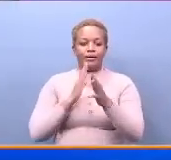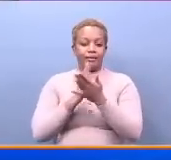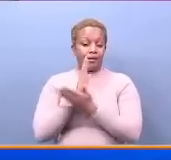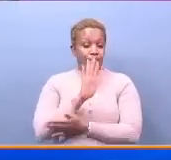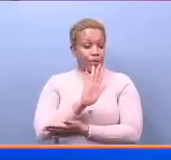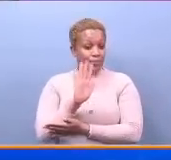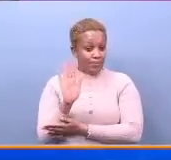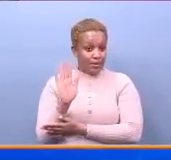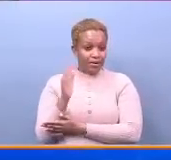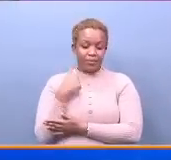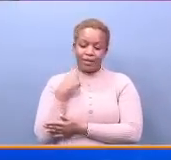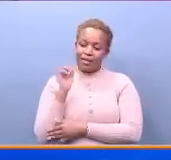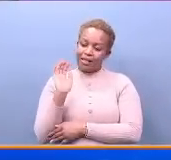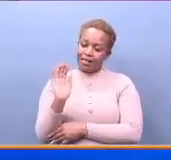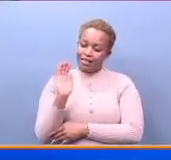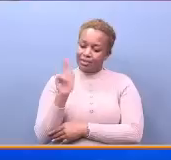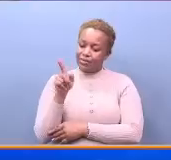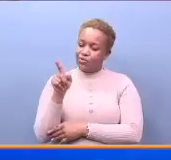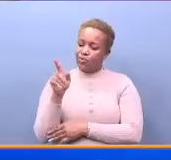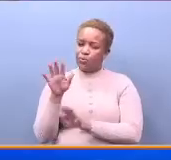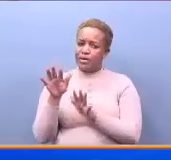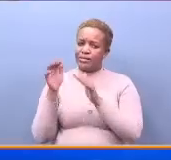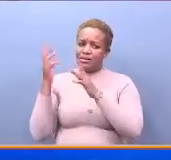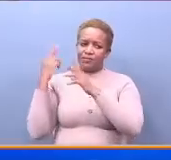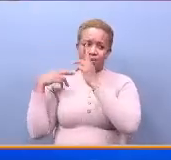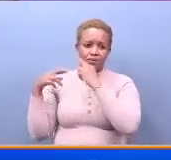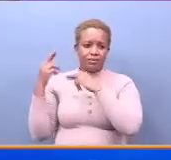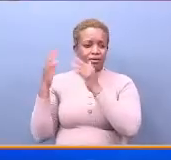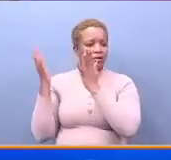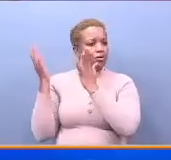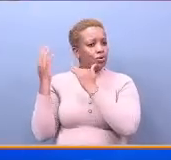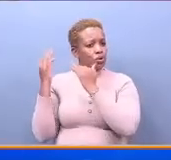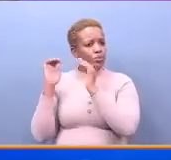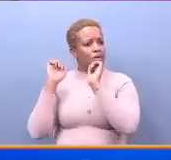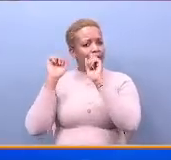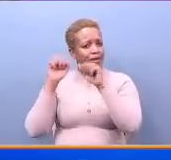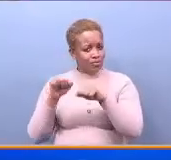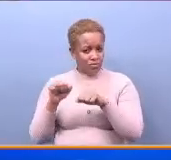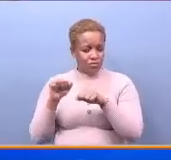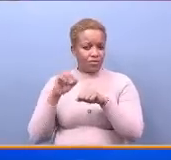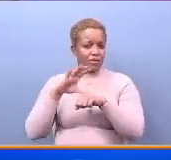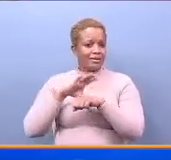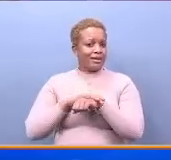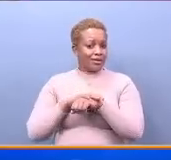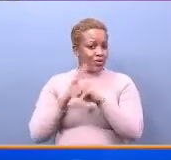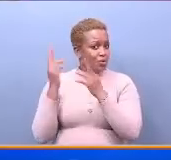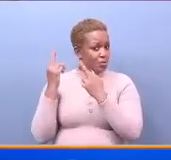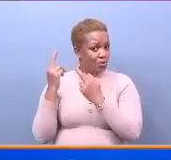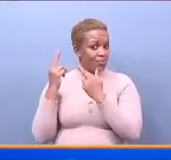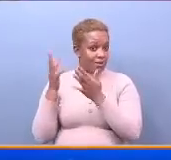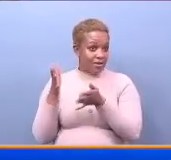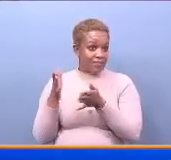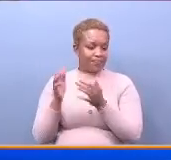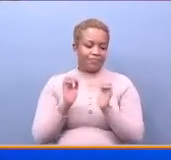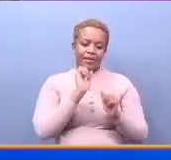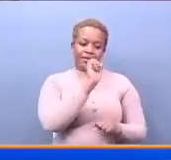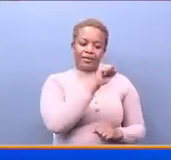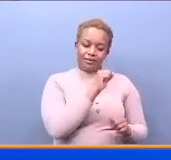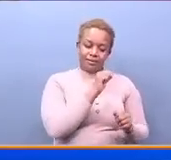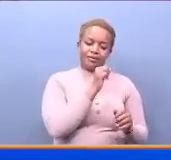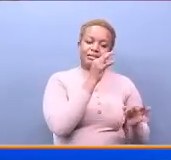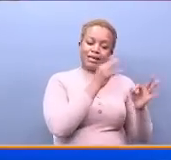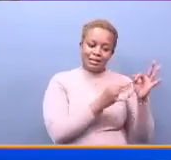Na ninakuuliza hili, unangojea review. Una matumaini ya kupata haki katika hii mahakama? Niko na matumaini ya kupata haki kwa sababu